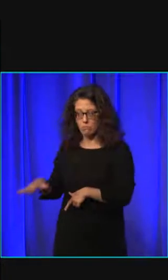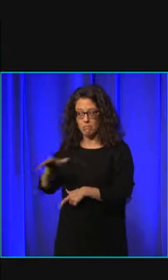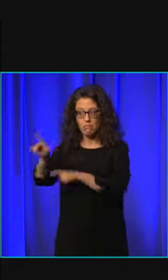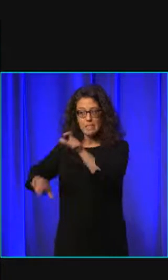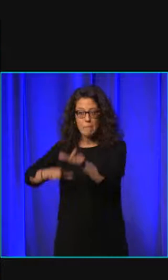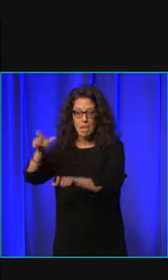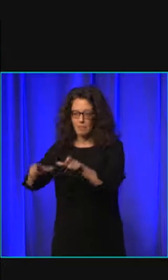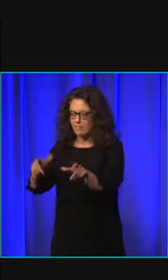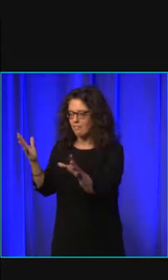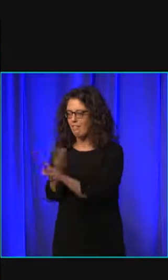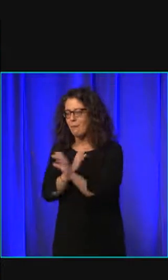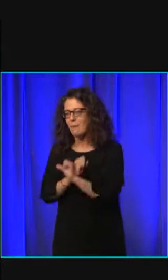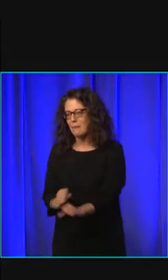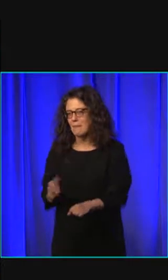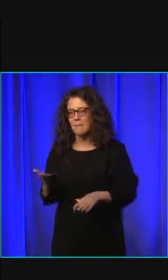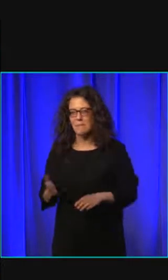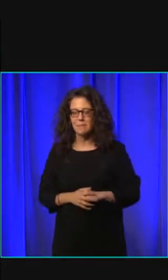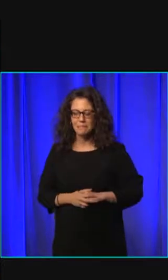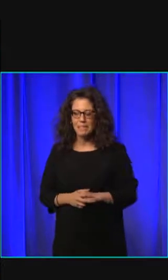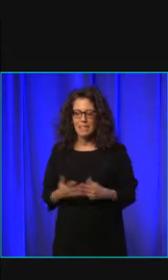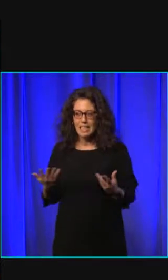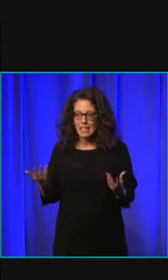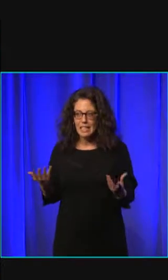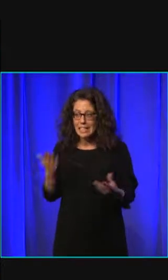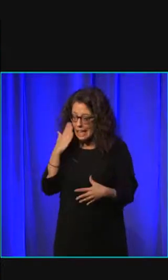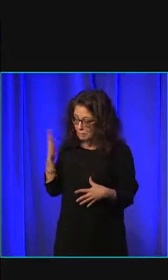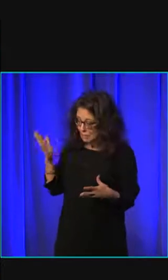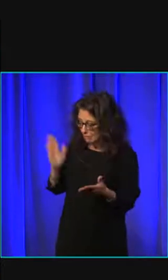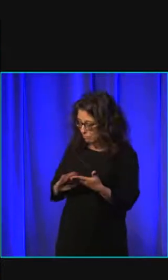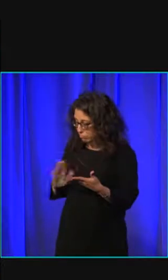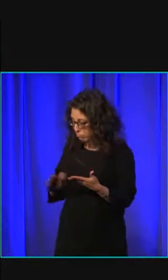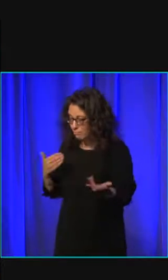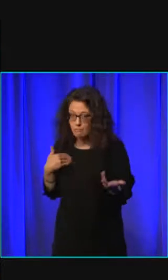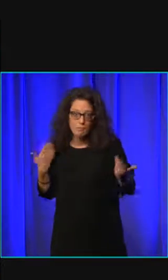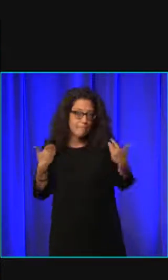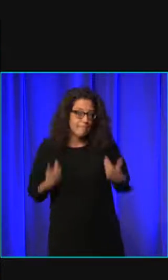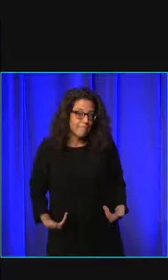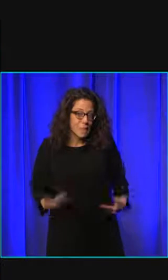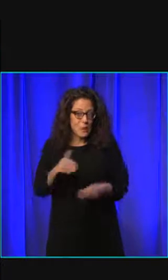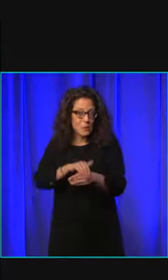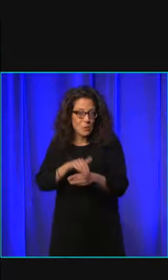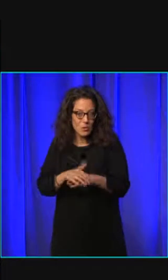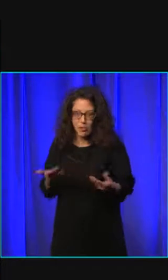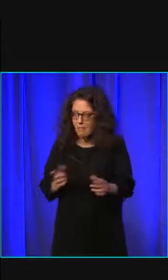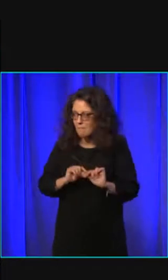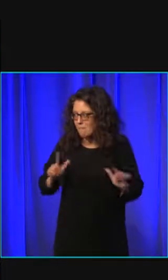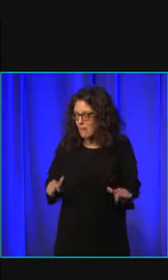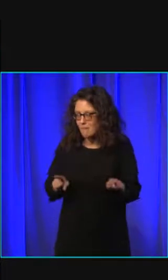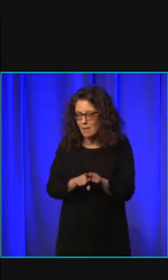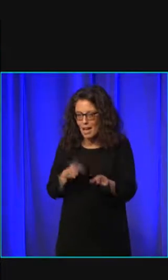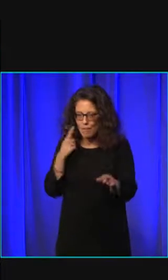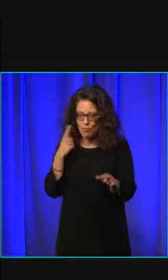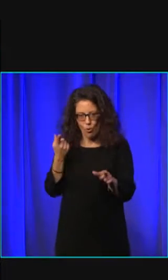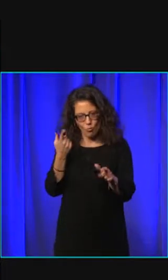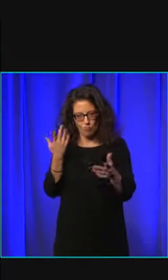ce sont des personnes extraordinaires, je veux dire, et s'ils n'étaient pas là, je ne serais pas aujourd'hui, ce soir, ici avec vous pour vous